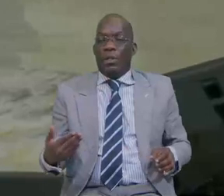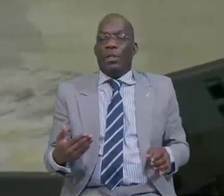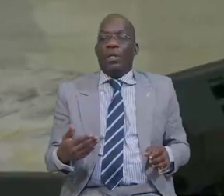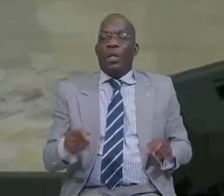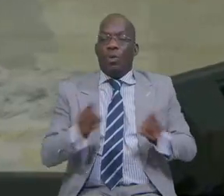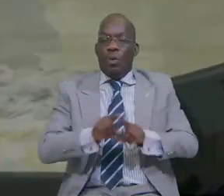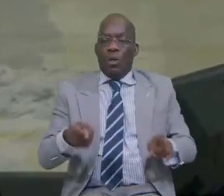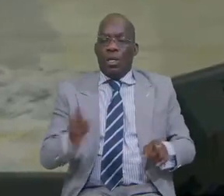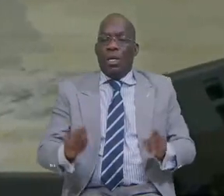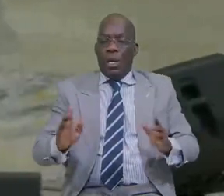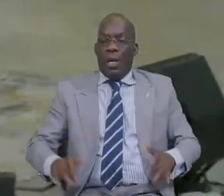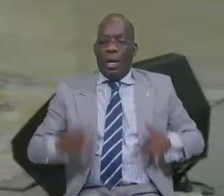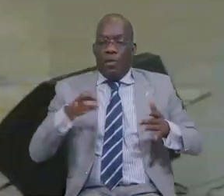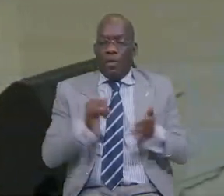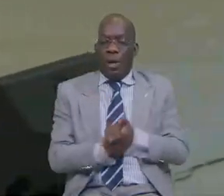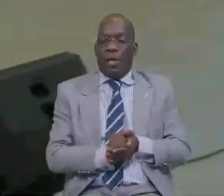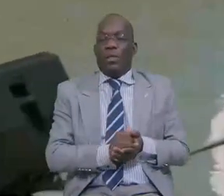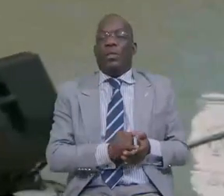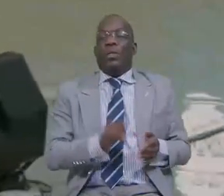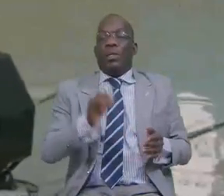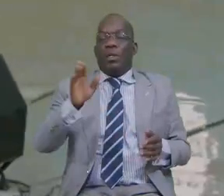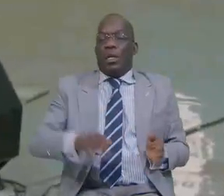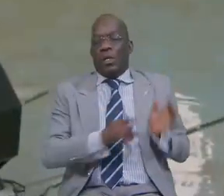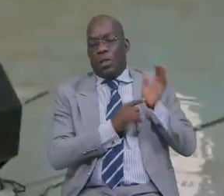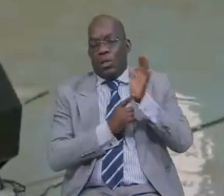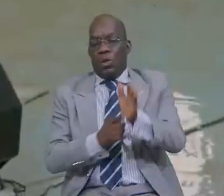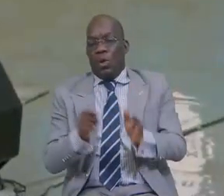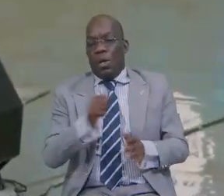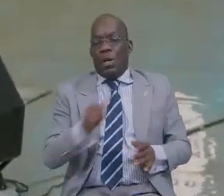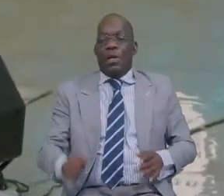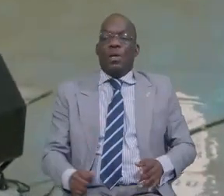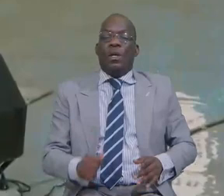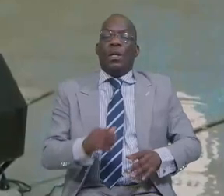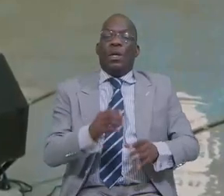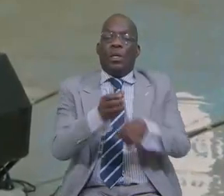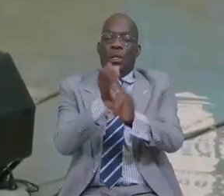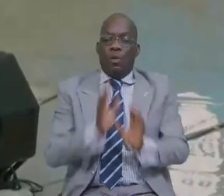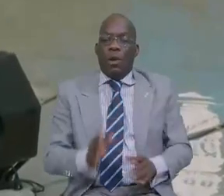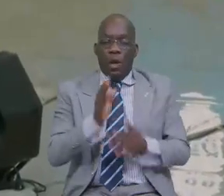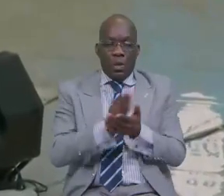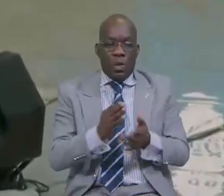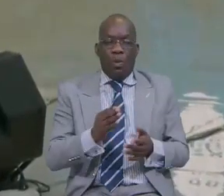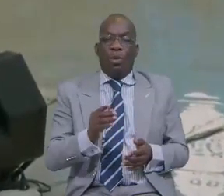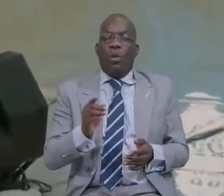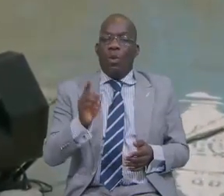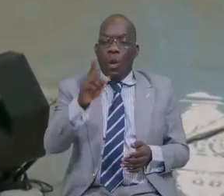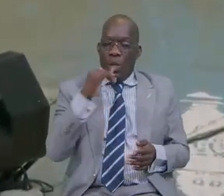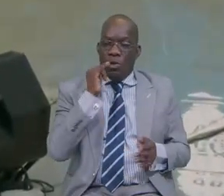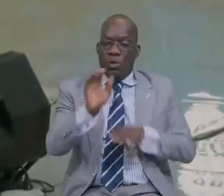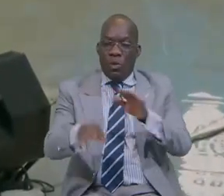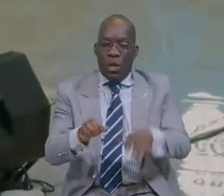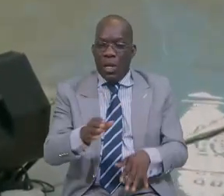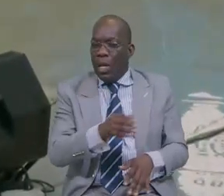il n'a même pas encore manifesté la vie d'un champion. Une fille marche et tu dis, « Oh, je